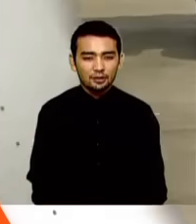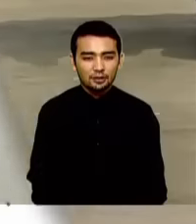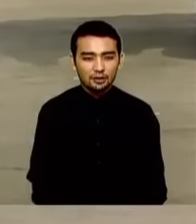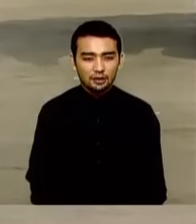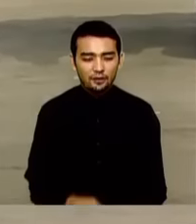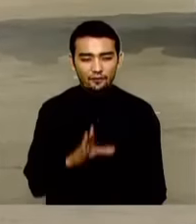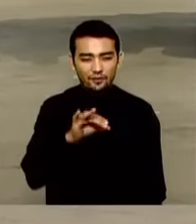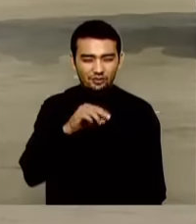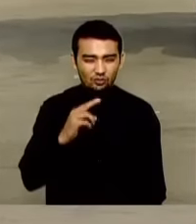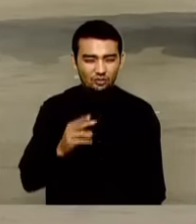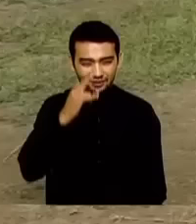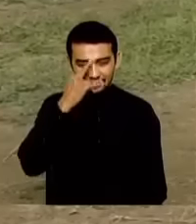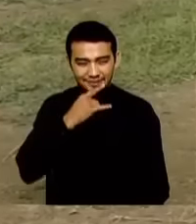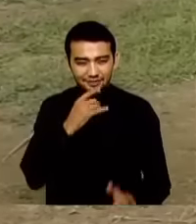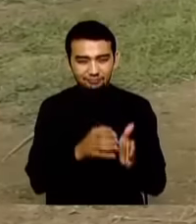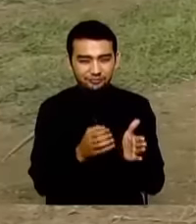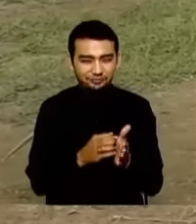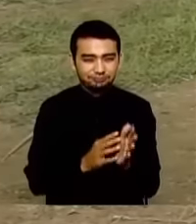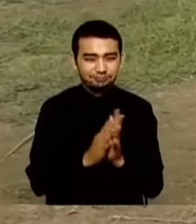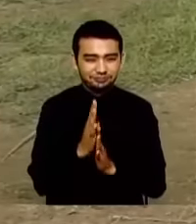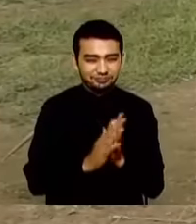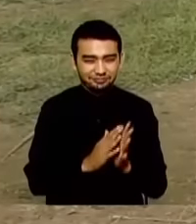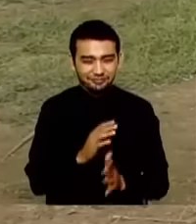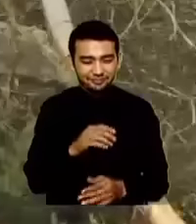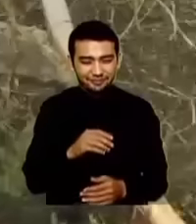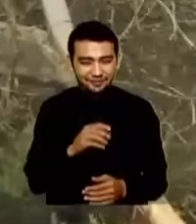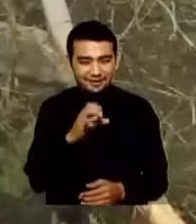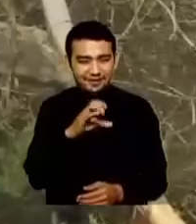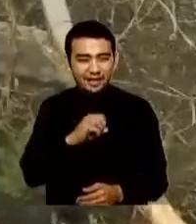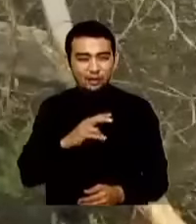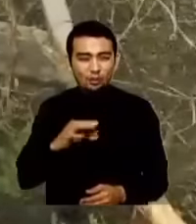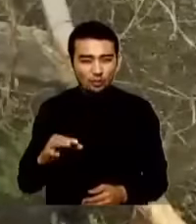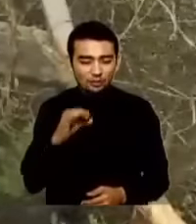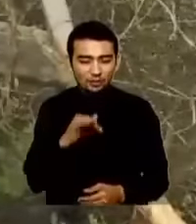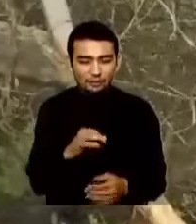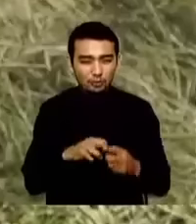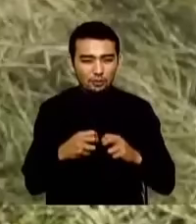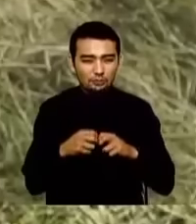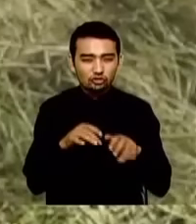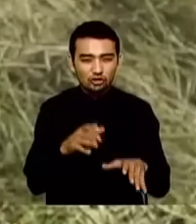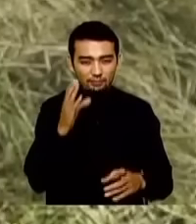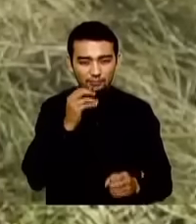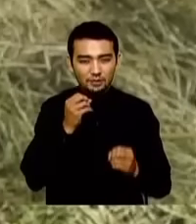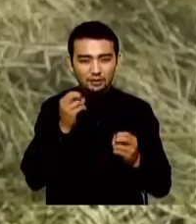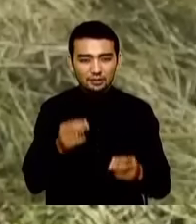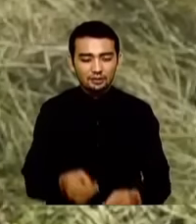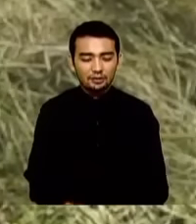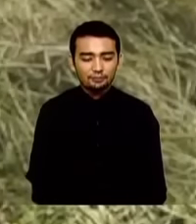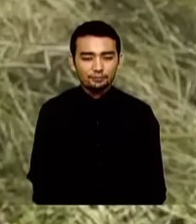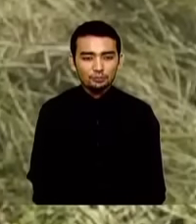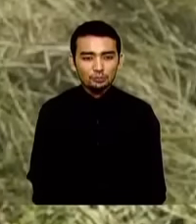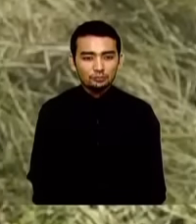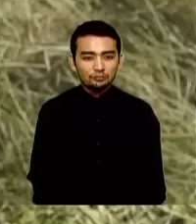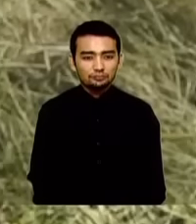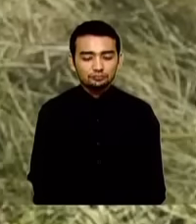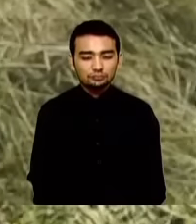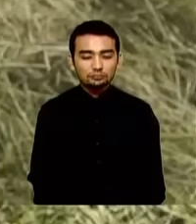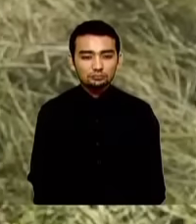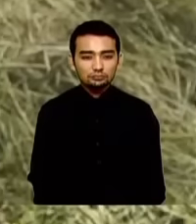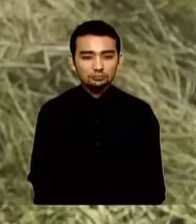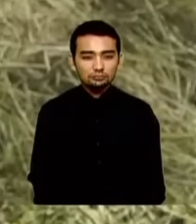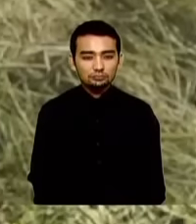В Восточном Казахстане нехватка сена. Почему сложилась такая ситуация? Можно ли решить проблему? Кто может, заказывает. Из соседних регионов